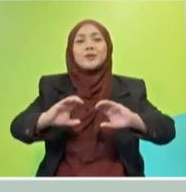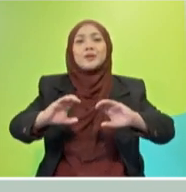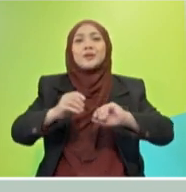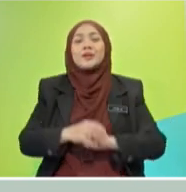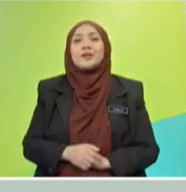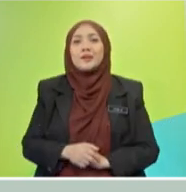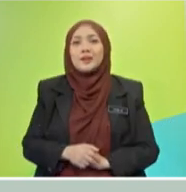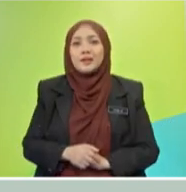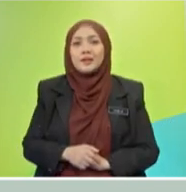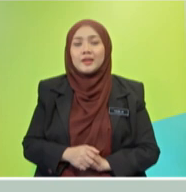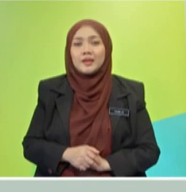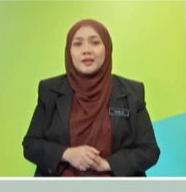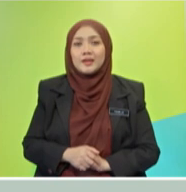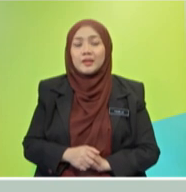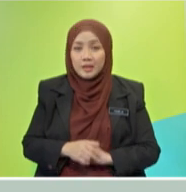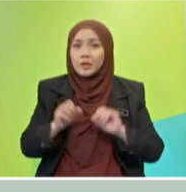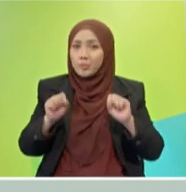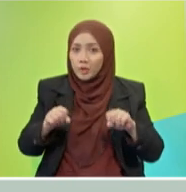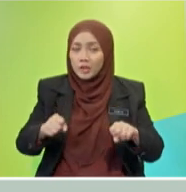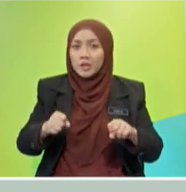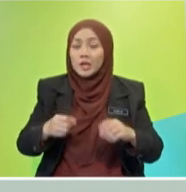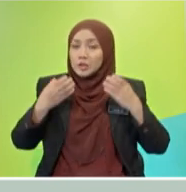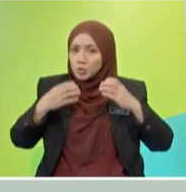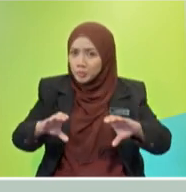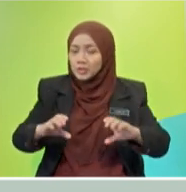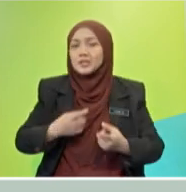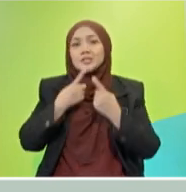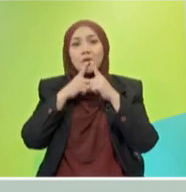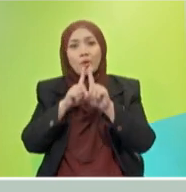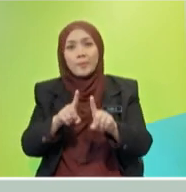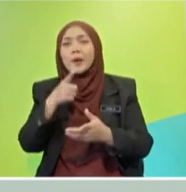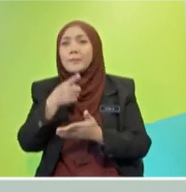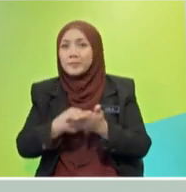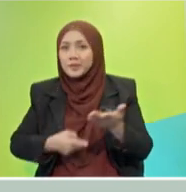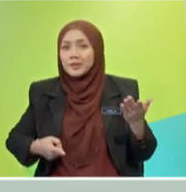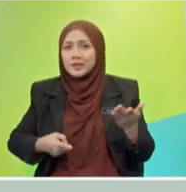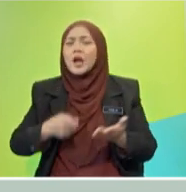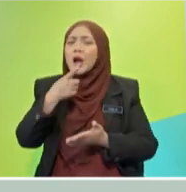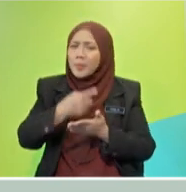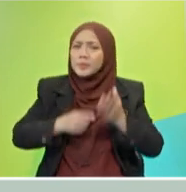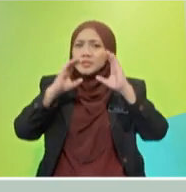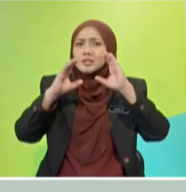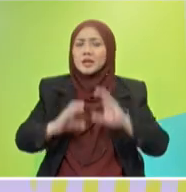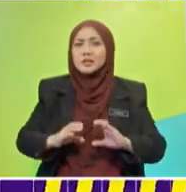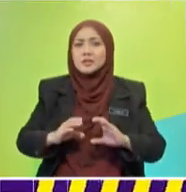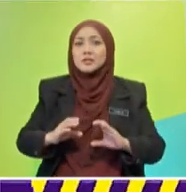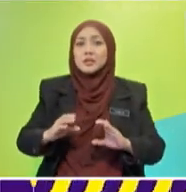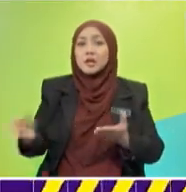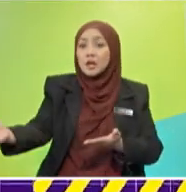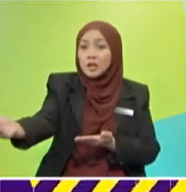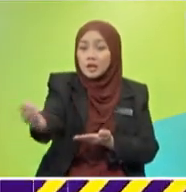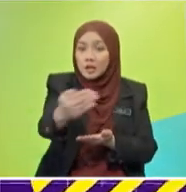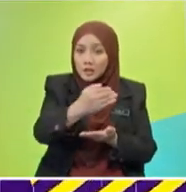murid-murid-murid gue boleh Coba jawab yang pertama apa Dia apa cara menuaian nih Apa kawan Boy